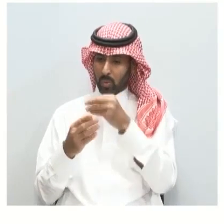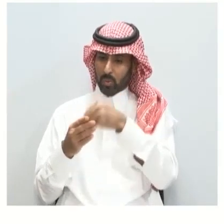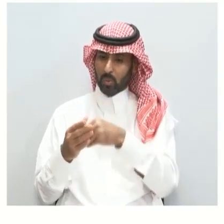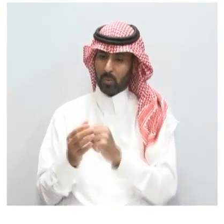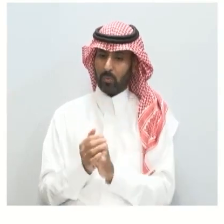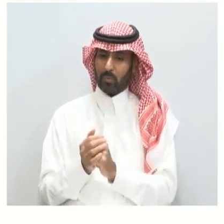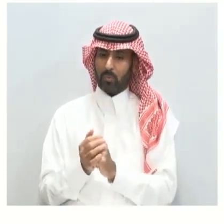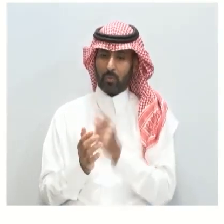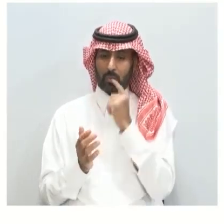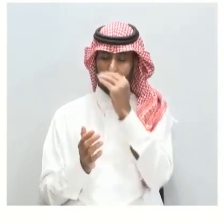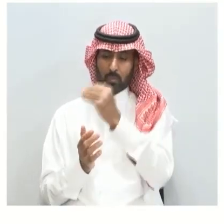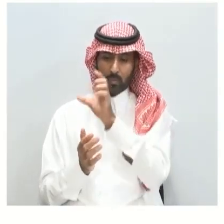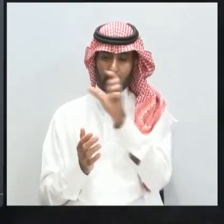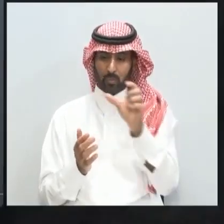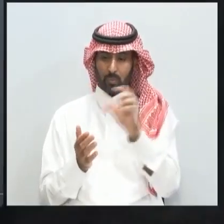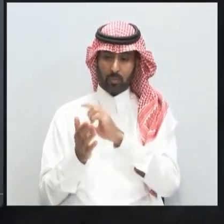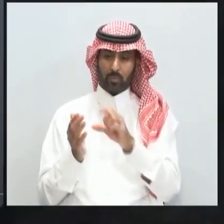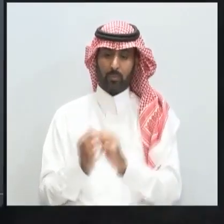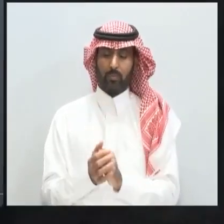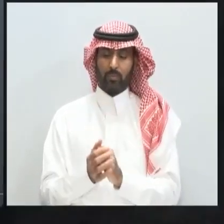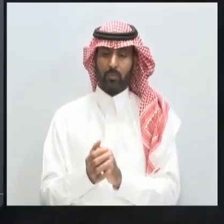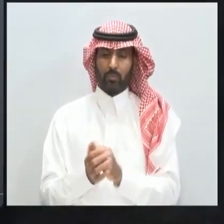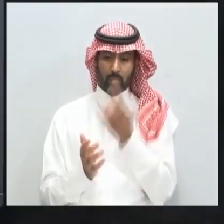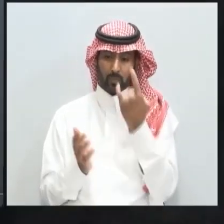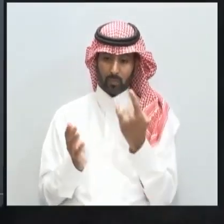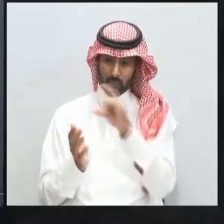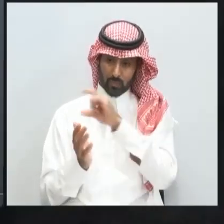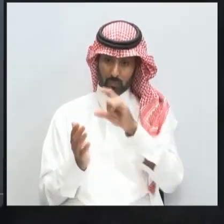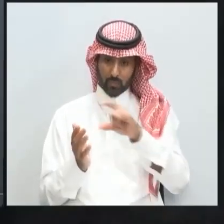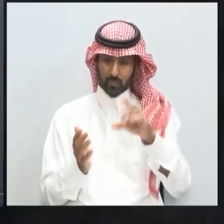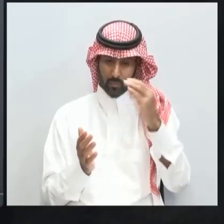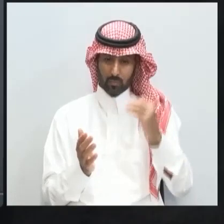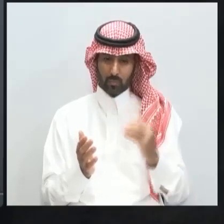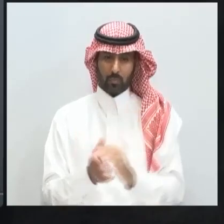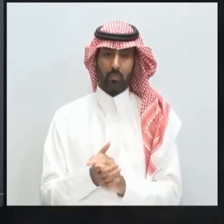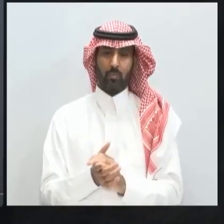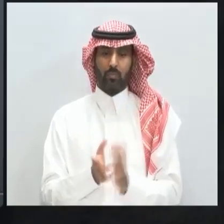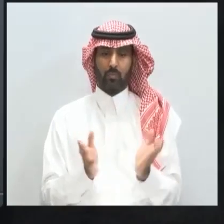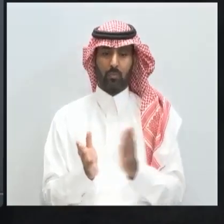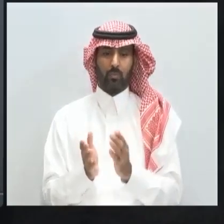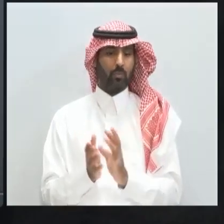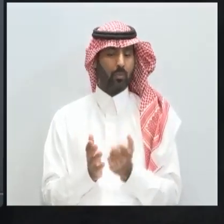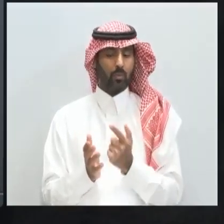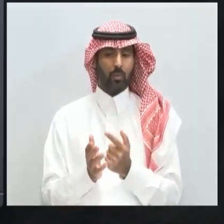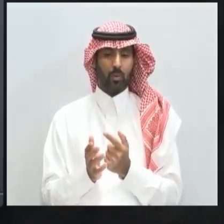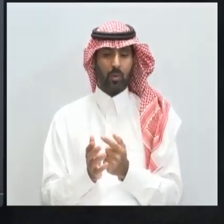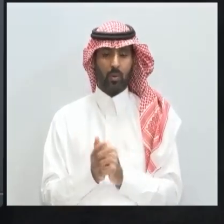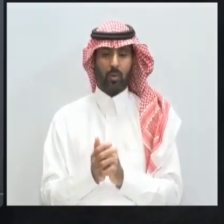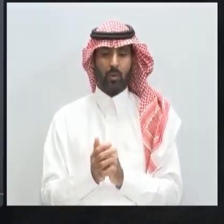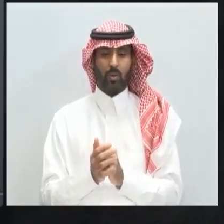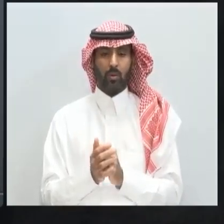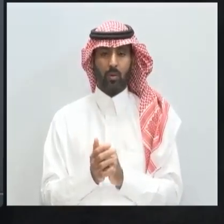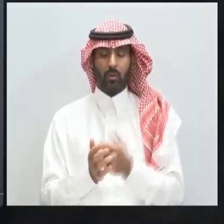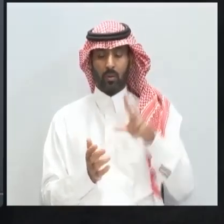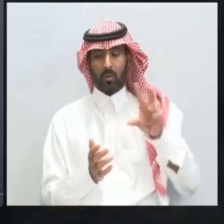الشرف اذا هذه المباد العشره المباد العشره التي ندخل اليها ما اتى بها الناظم الصبان